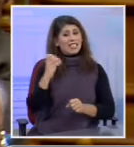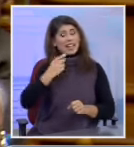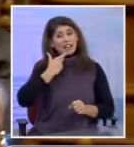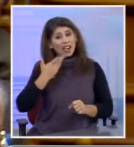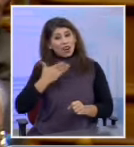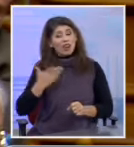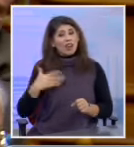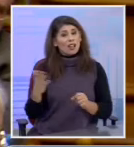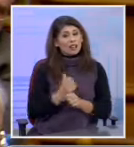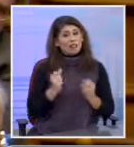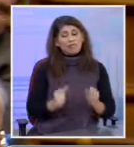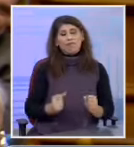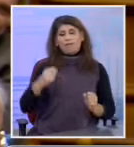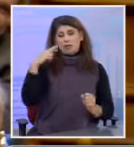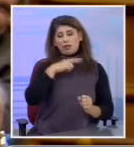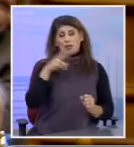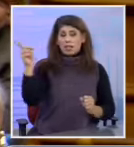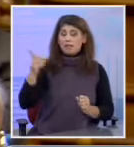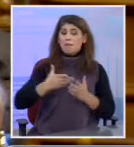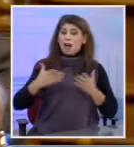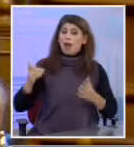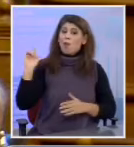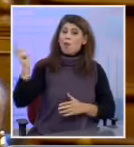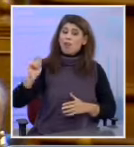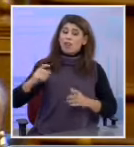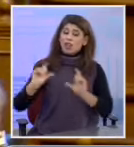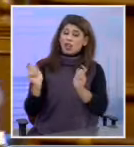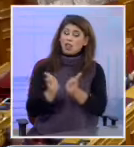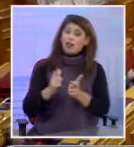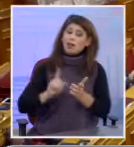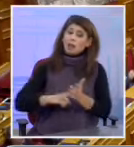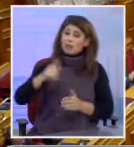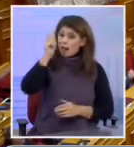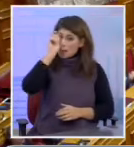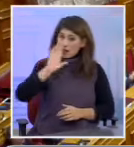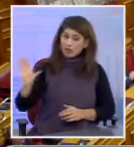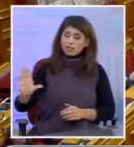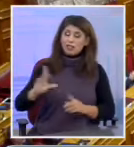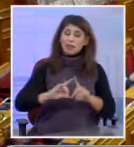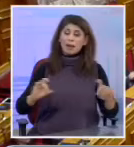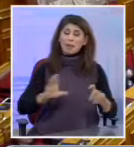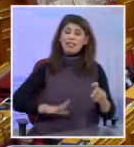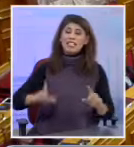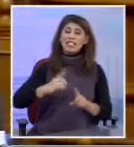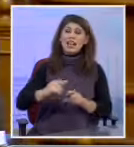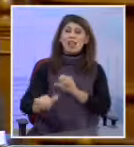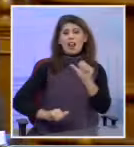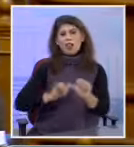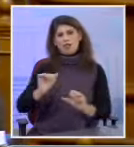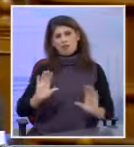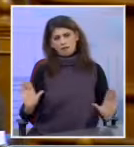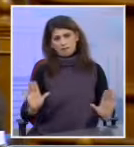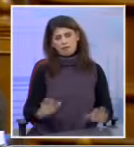μεγάλο πολιτικό τζάκι πρέπει να παραδεχτείτε ότι τα πράγματα στη χώρα άλλαξαν. Και